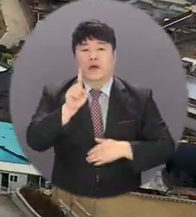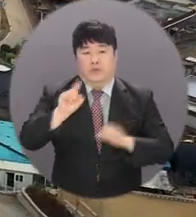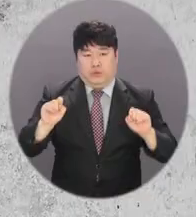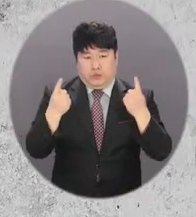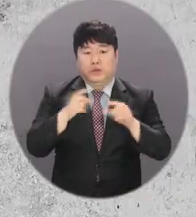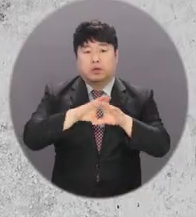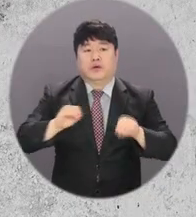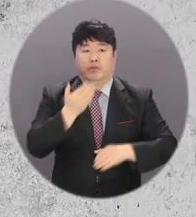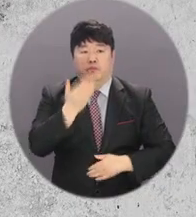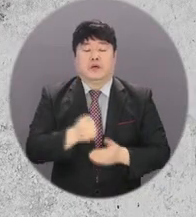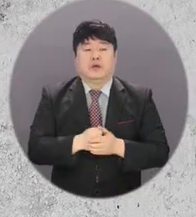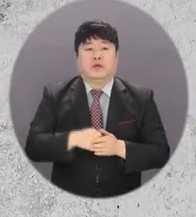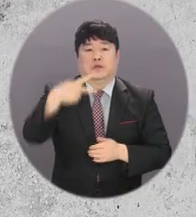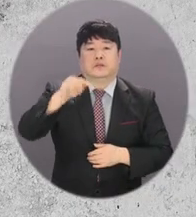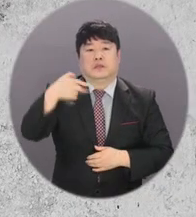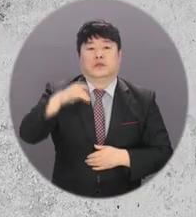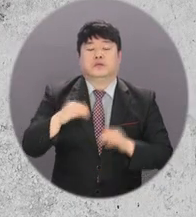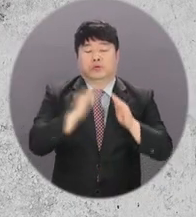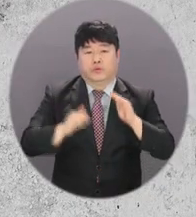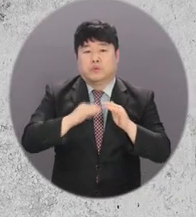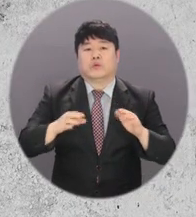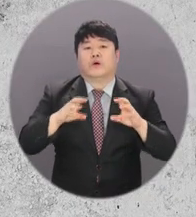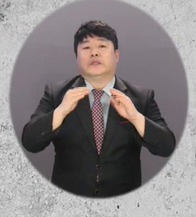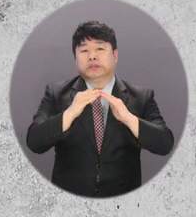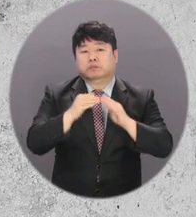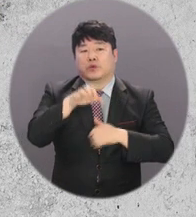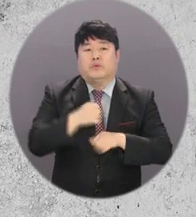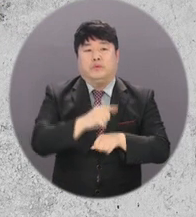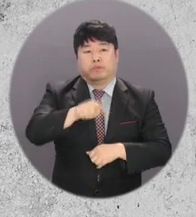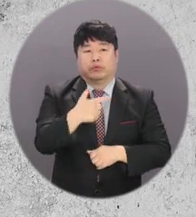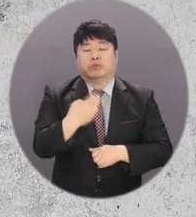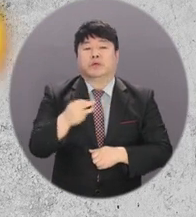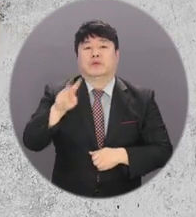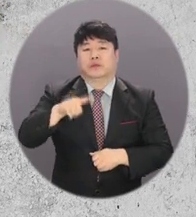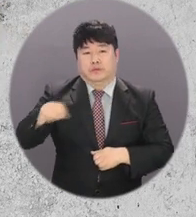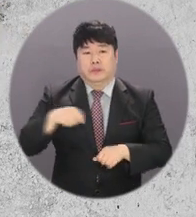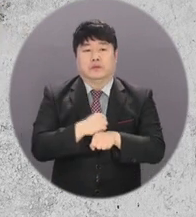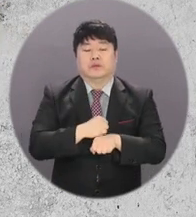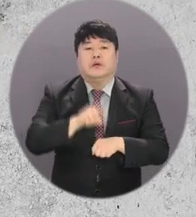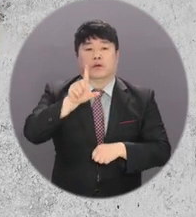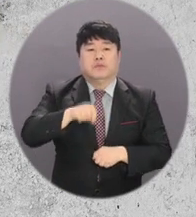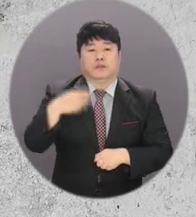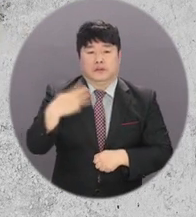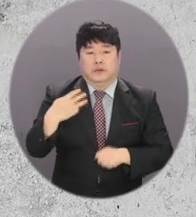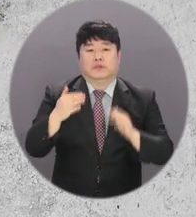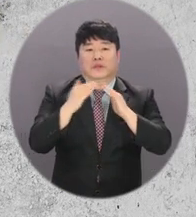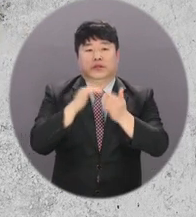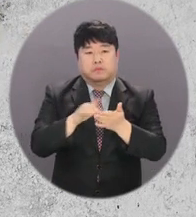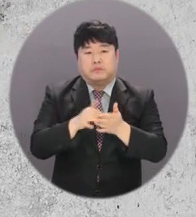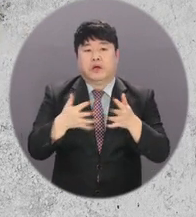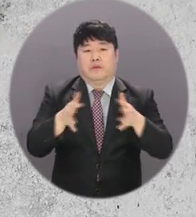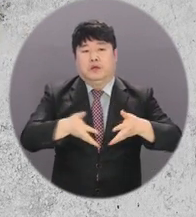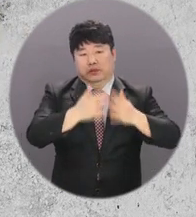해결하게 됐습니다. 산정 공공택지지구는 168만 3천 제곱미터 면적에 1만 3천 가구의 아파트